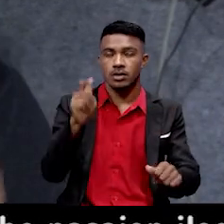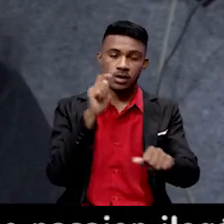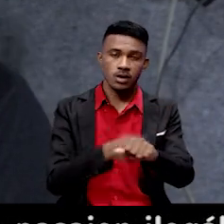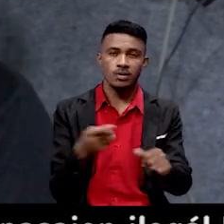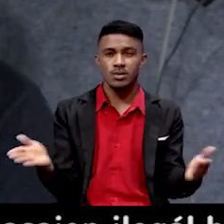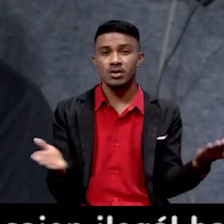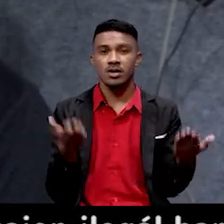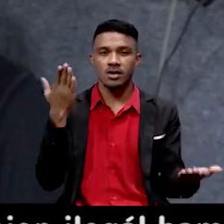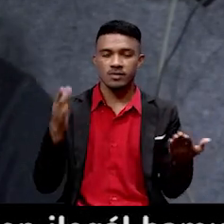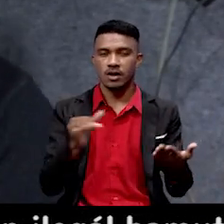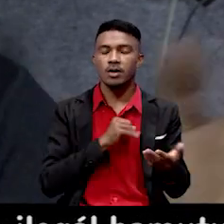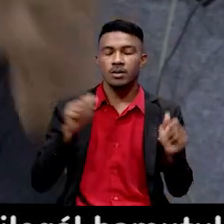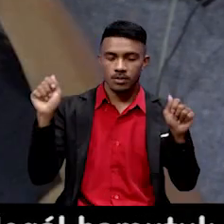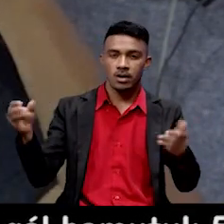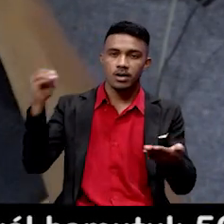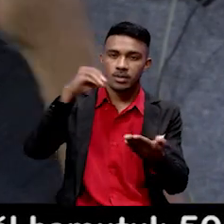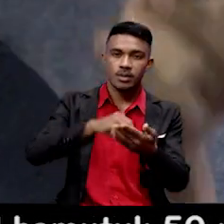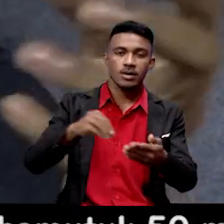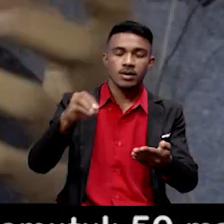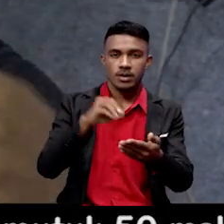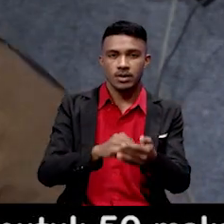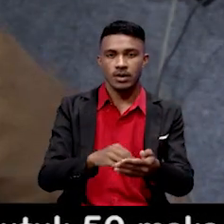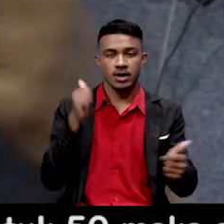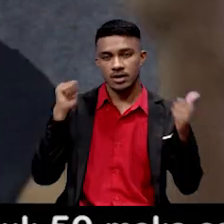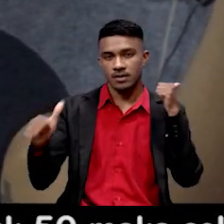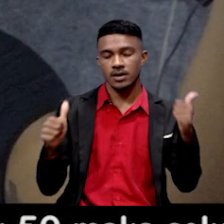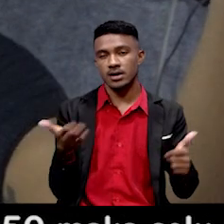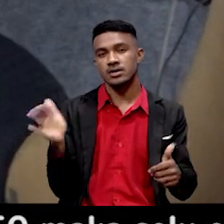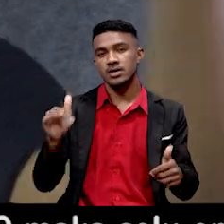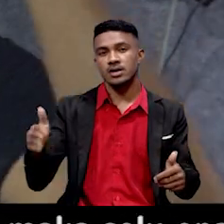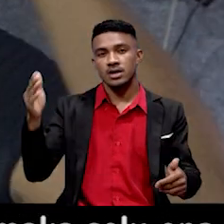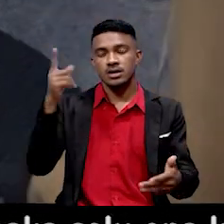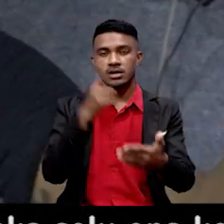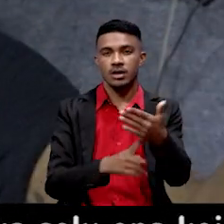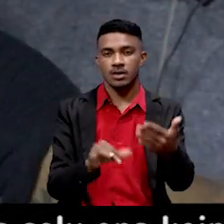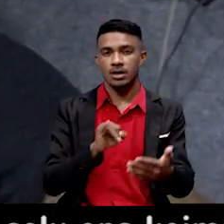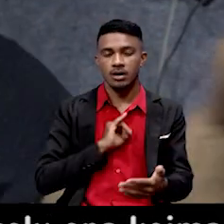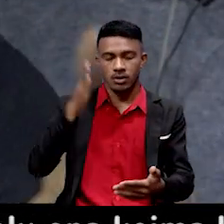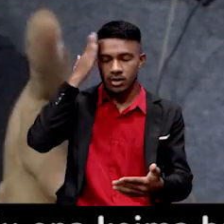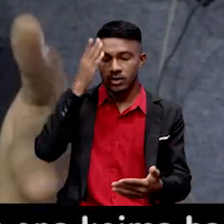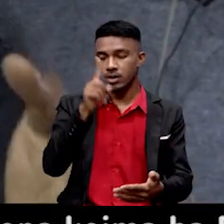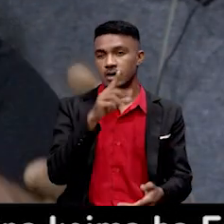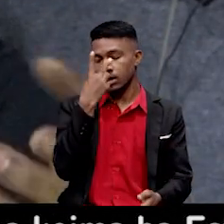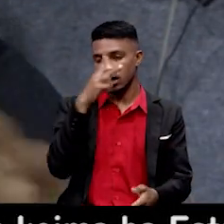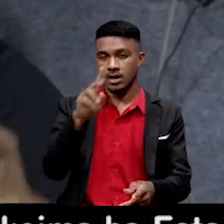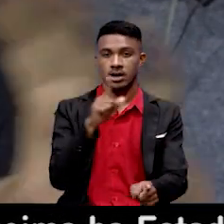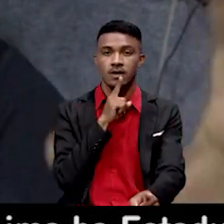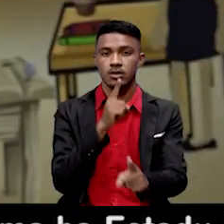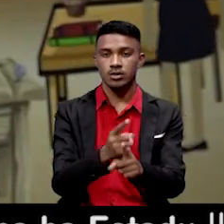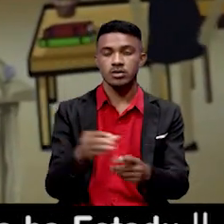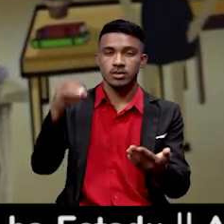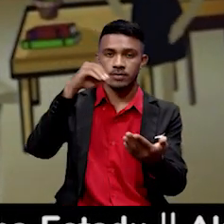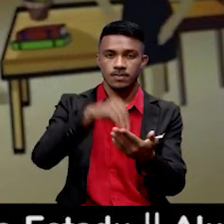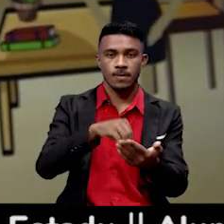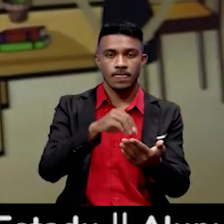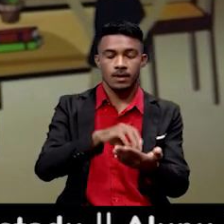ha bele prensa mi actividad si dan sa yus sai da ma noi dar rum ha tour mesa kan ba bele hare realidad ha bele ha compus la este y